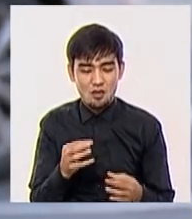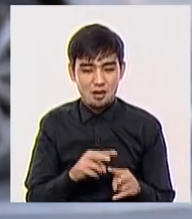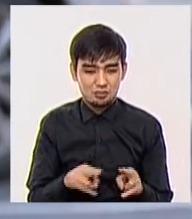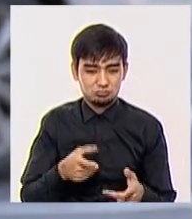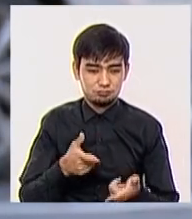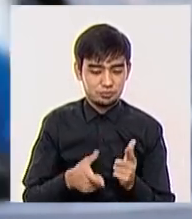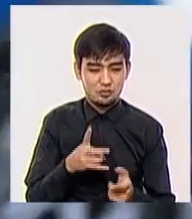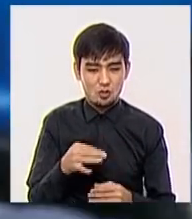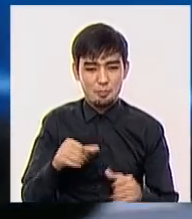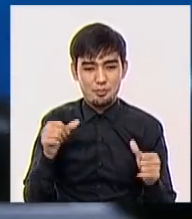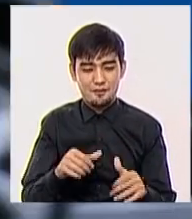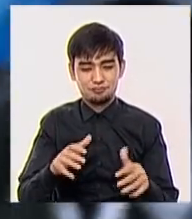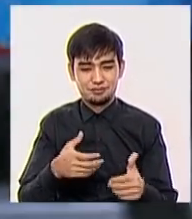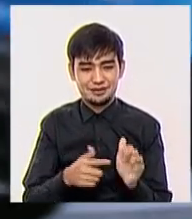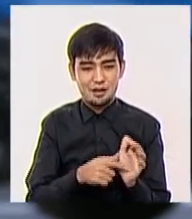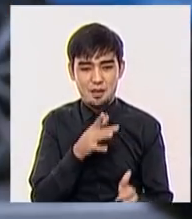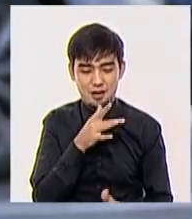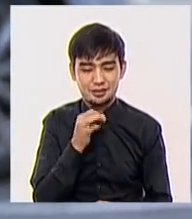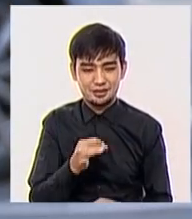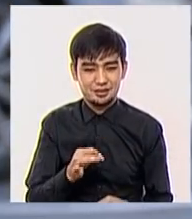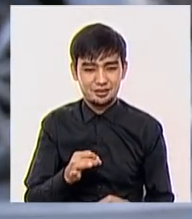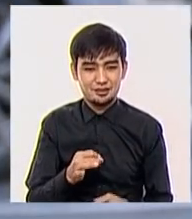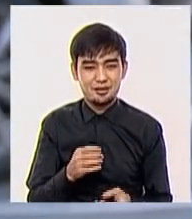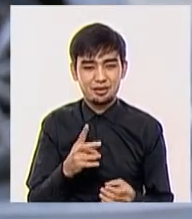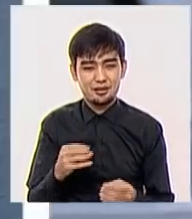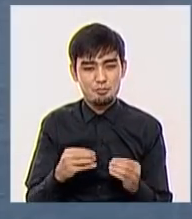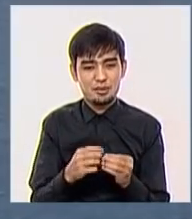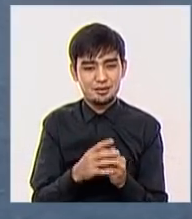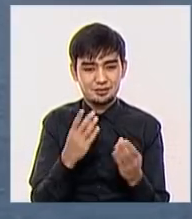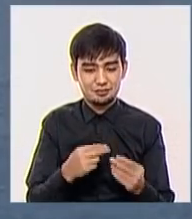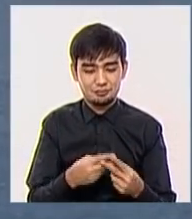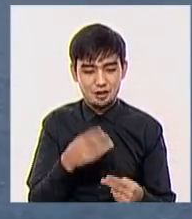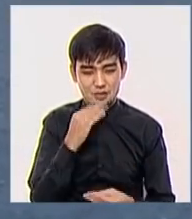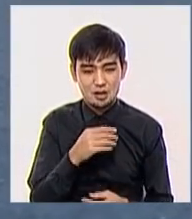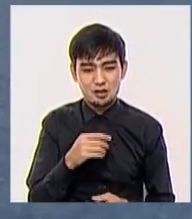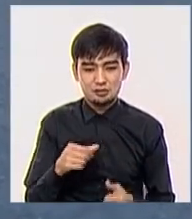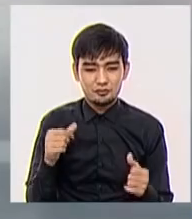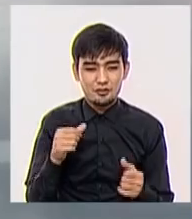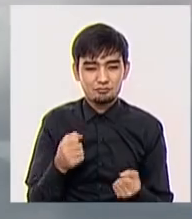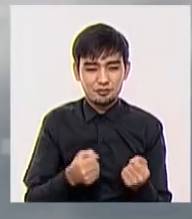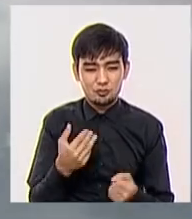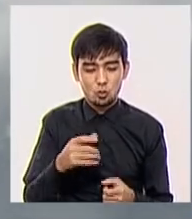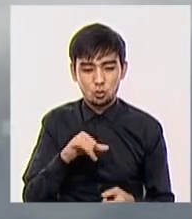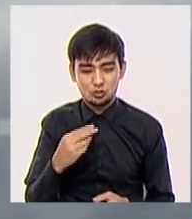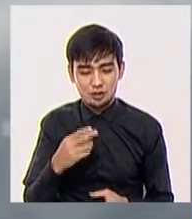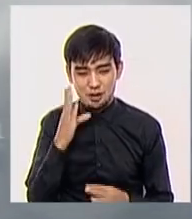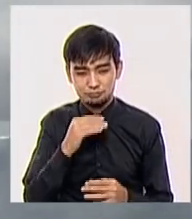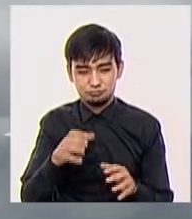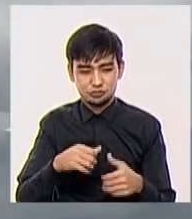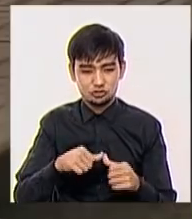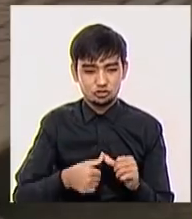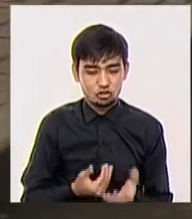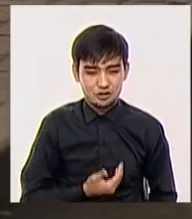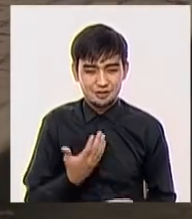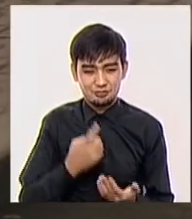серьезно и лишения прав на семь лет и административный арест на 15 суток водительского удостоверения можно лишиться пожизненно если